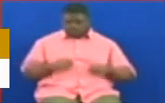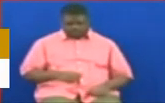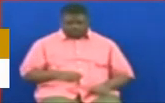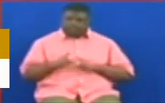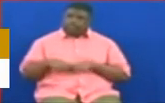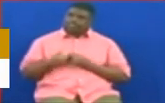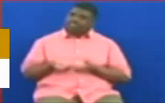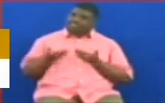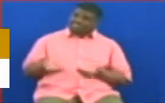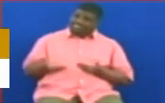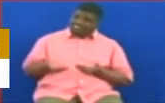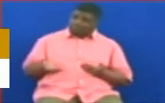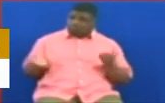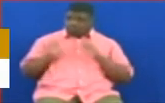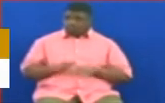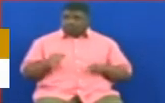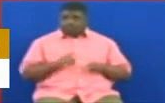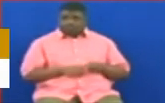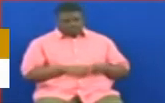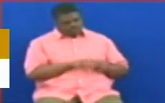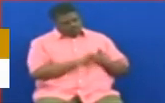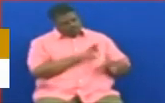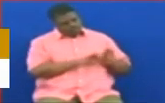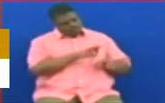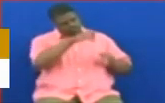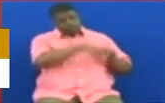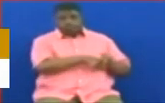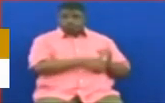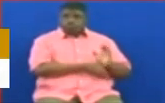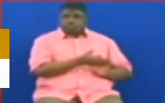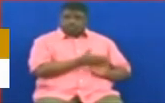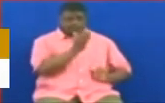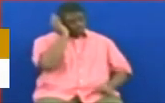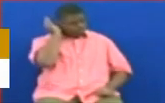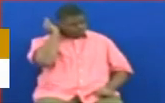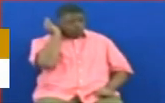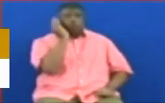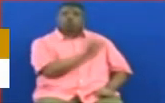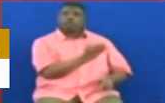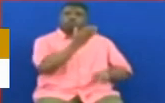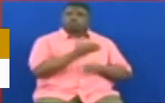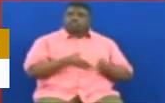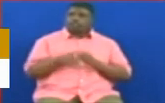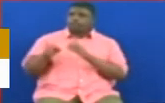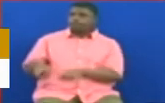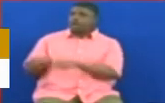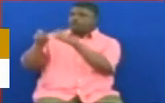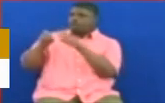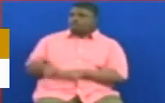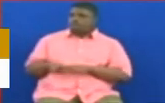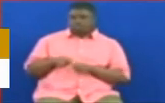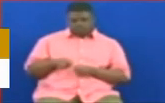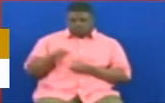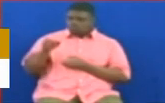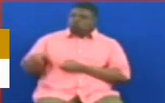lakini sasa hivi tunakamilisha tu upembuzi yakinifu, tunaanza moja kwa moja kujenga bandari ya uvuvi, bandari ambayo ilisubiriwa na